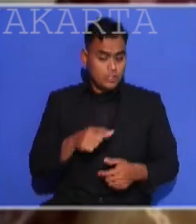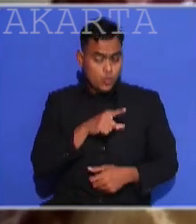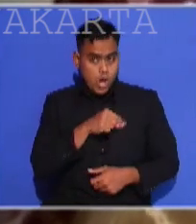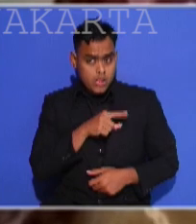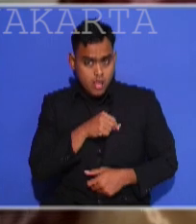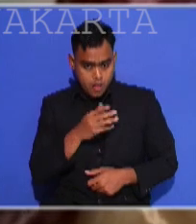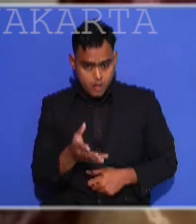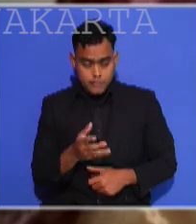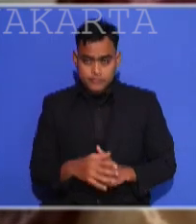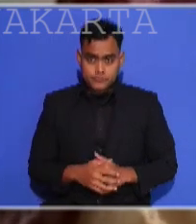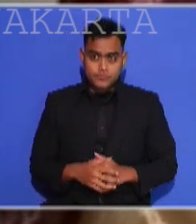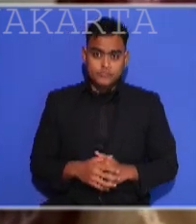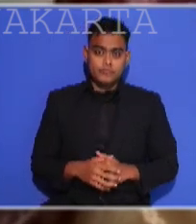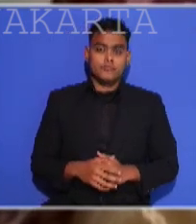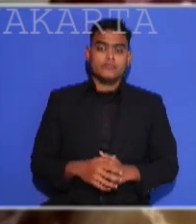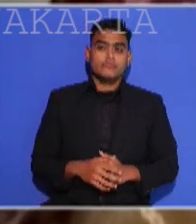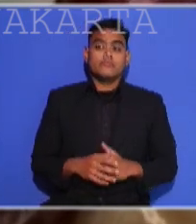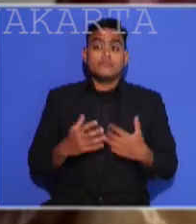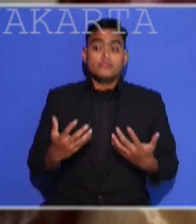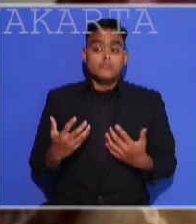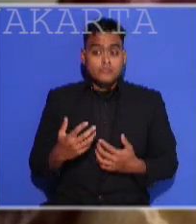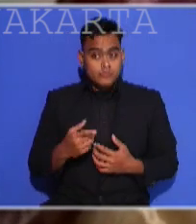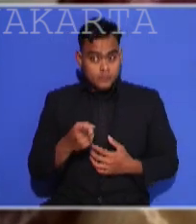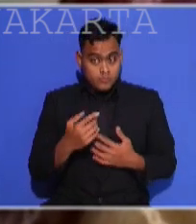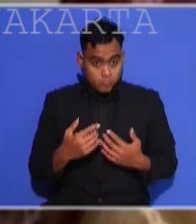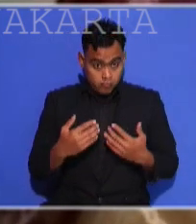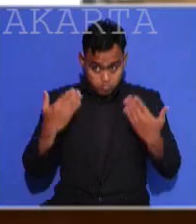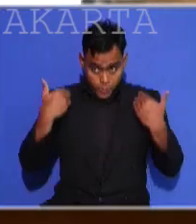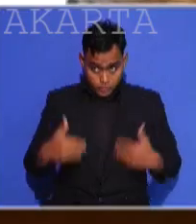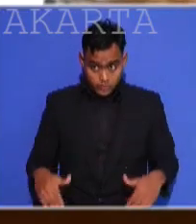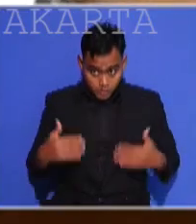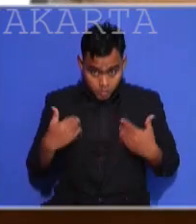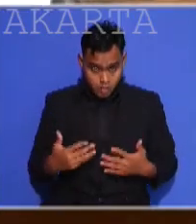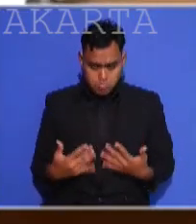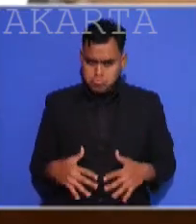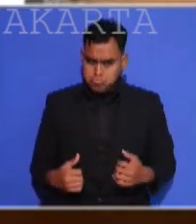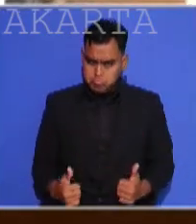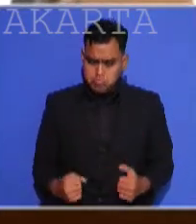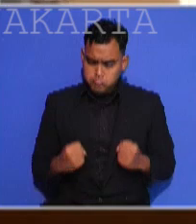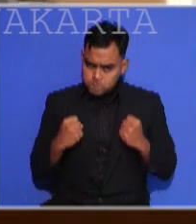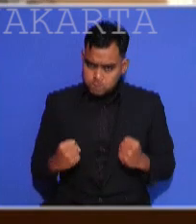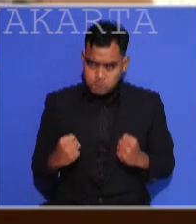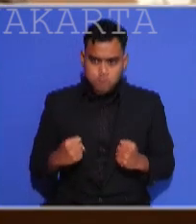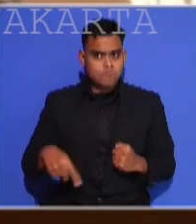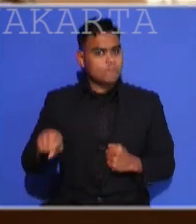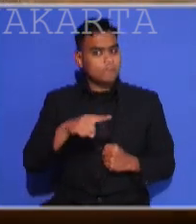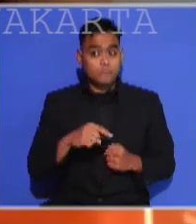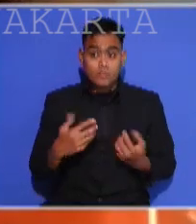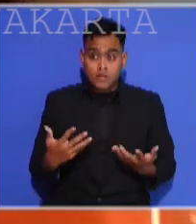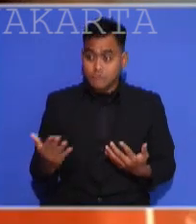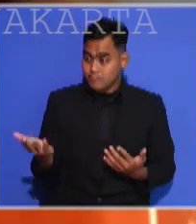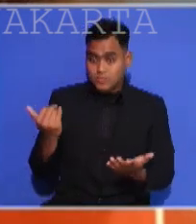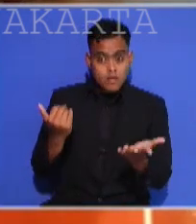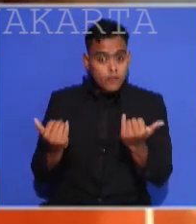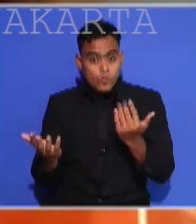apa manusianya yang tangguh tapi juga sarana prasarana juga harus tangguh menjawab pertanyaan terkait aktivitas Gunung Merapi saat